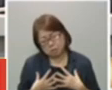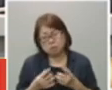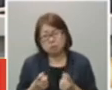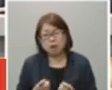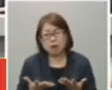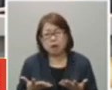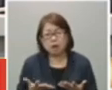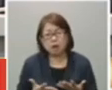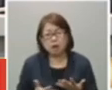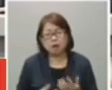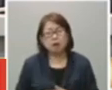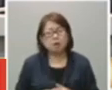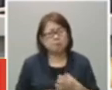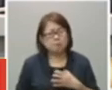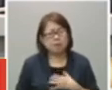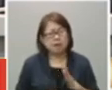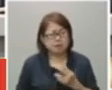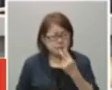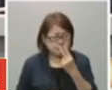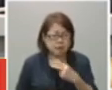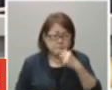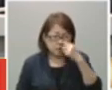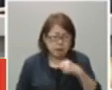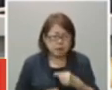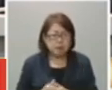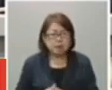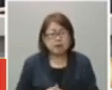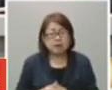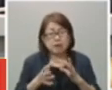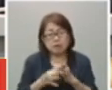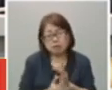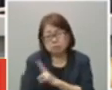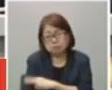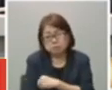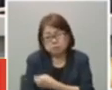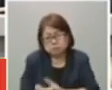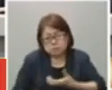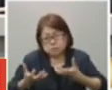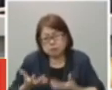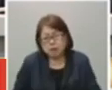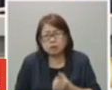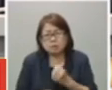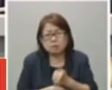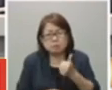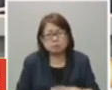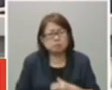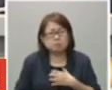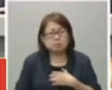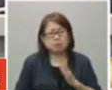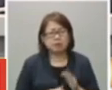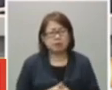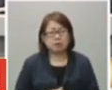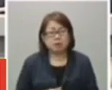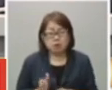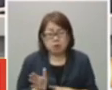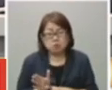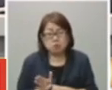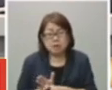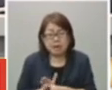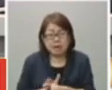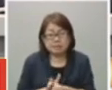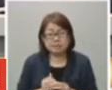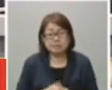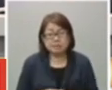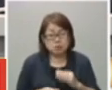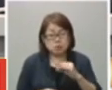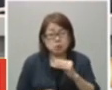เห็นประเทศไทยอยู่ในจุดที่ระบบสาธารณสุขของเรารับไม่ไหวนะครับไวรัสโคโรนานั้นเป็น